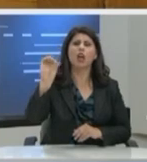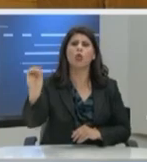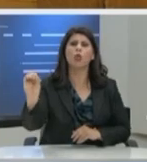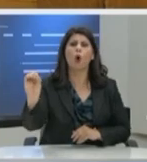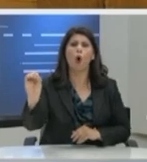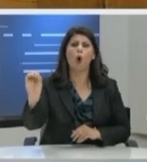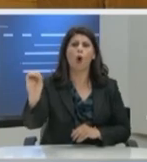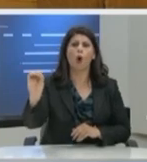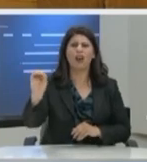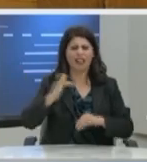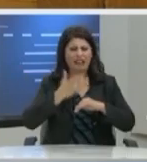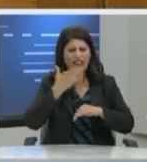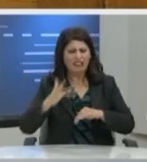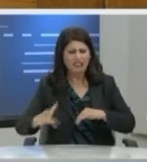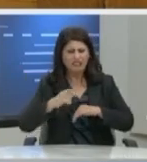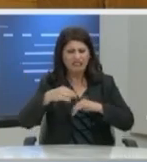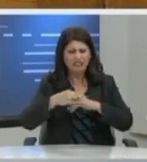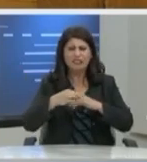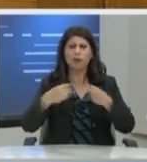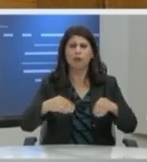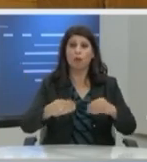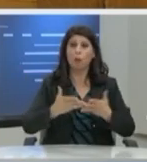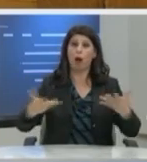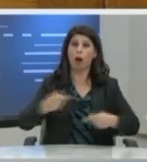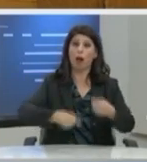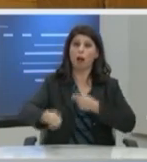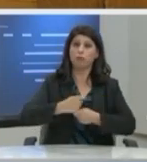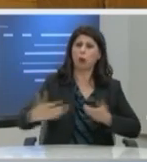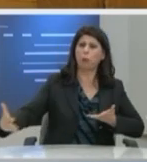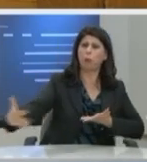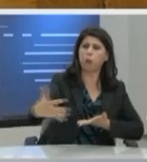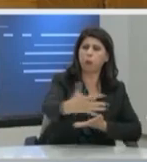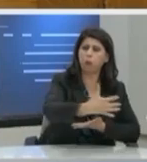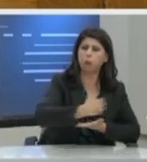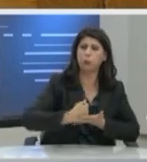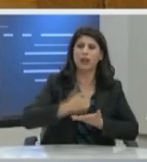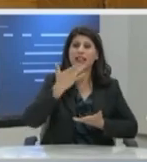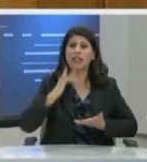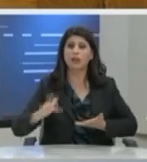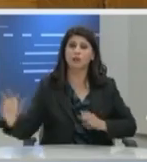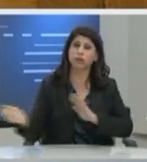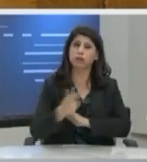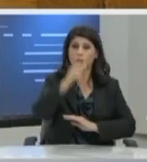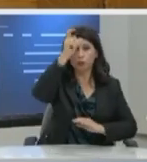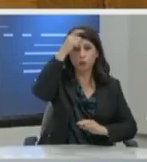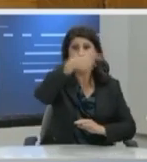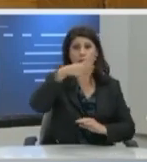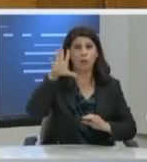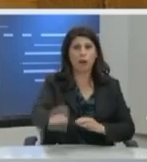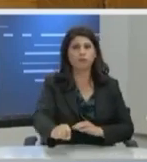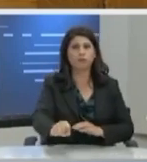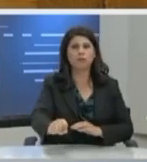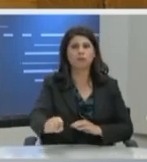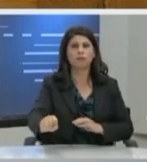Ότι έπιασε το Ριχάρδο, επιτέλους, ένας μεγαλέμπορας που μάζευε χρυσό και το έστελνε στην Τουρκία.